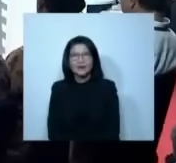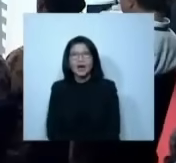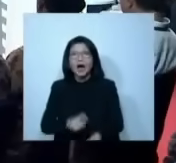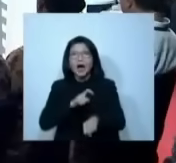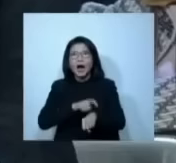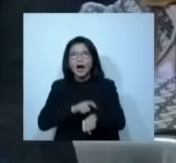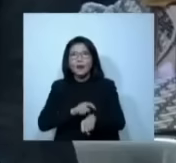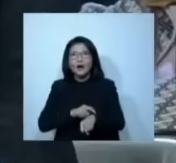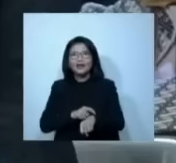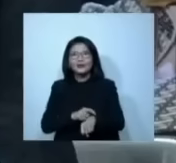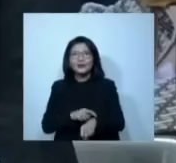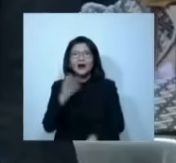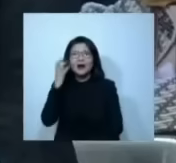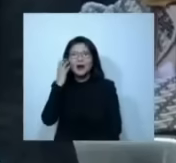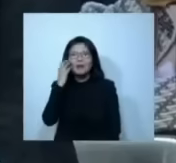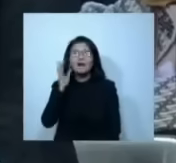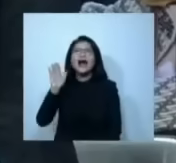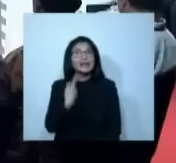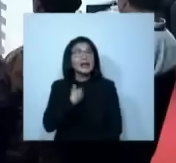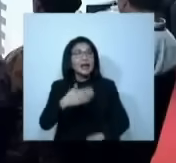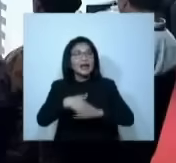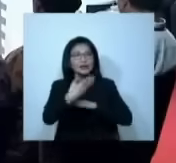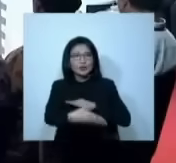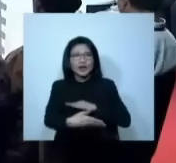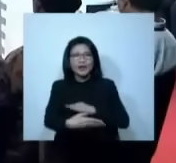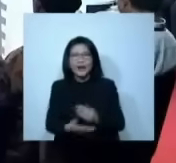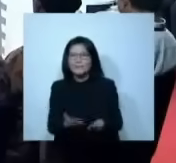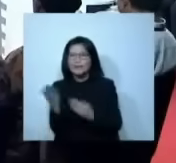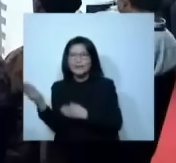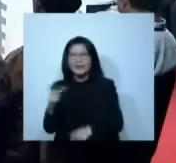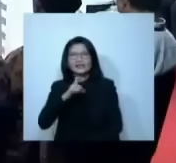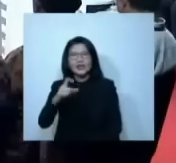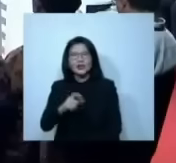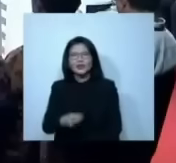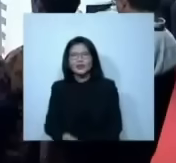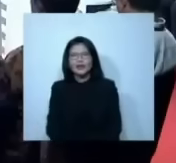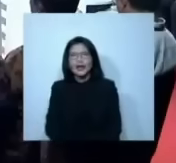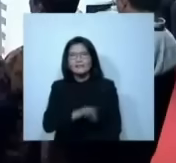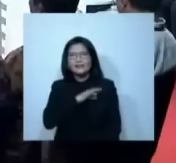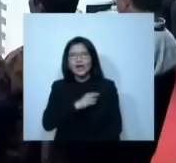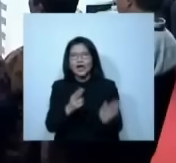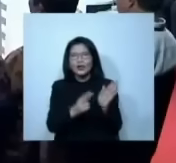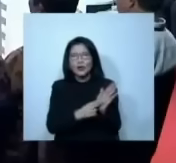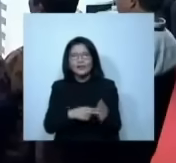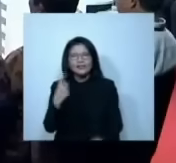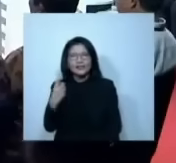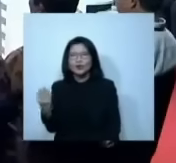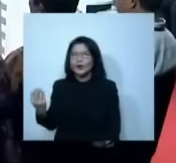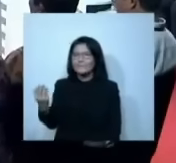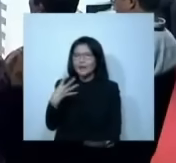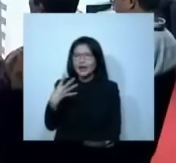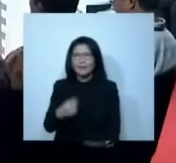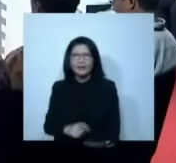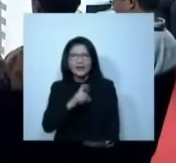unggul dibanding calon yang lain oke karena Prof Karim sudah menyinggung soal Bagaimana Seberapa efektifkah kemudian debat ini bisa